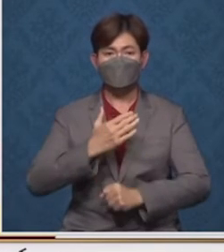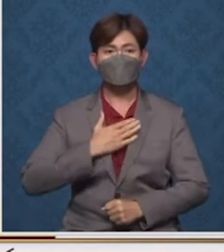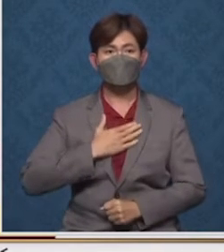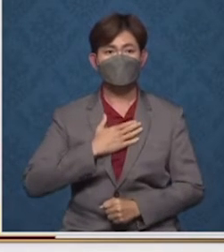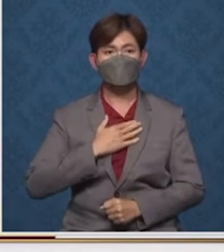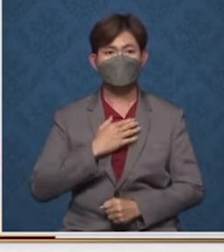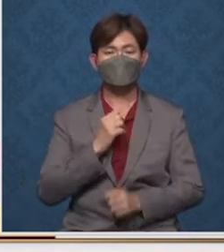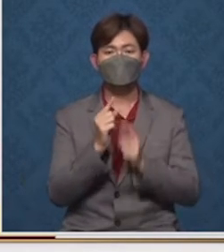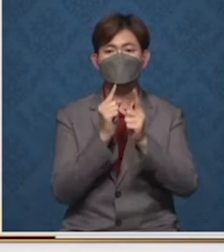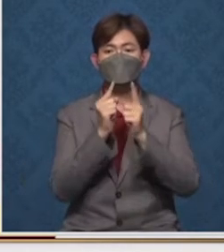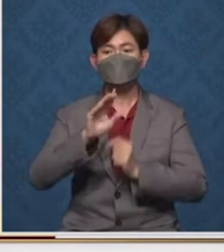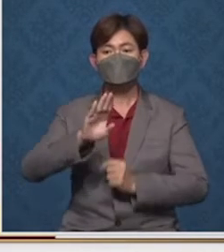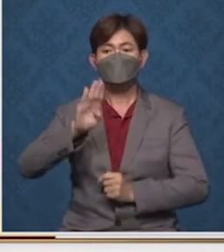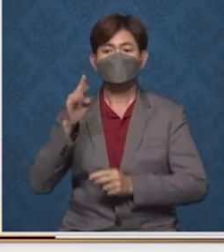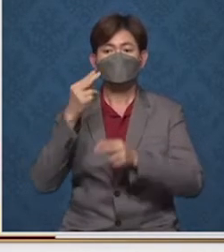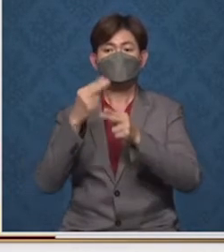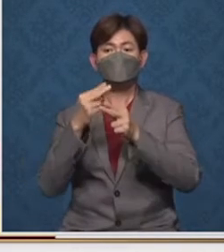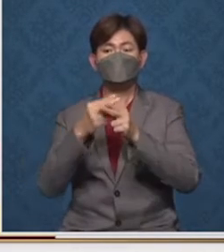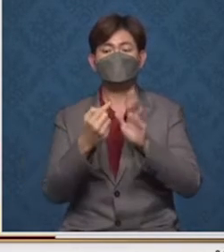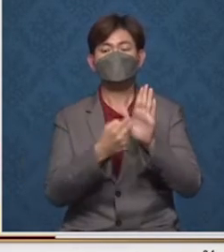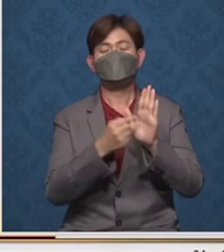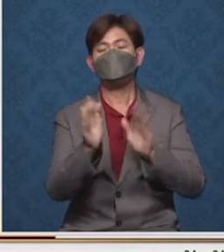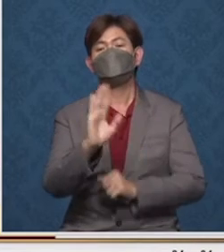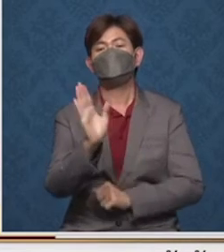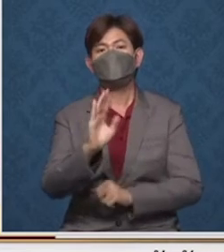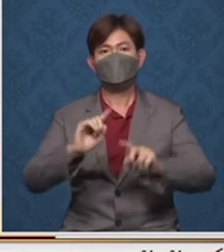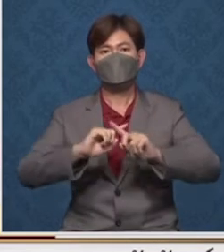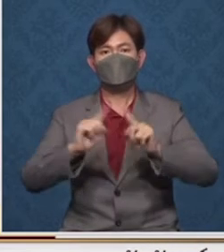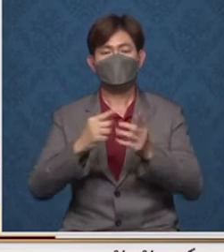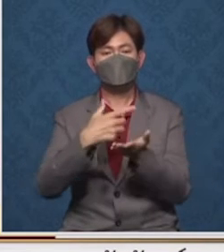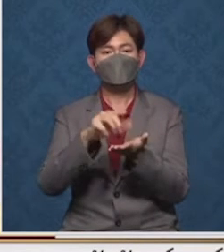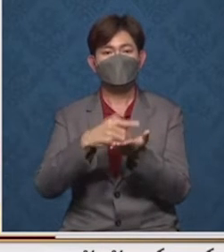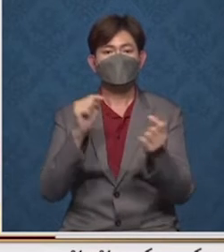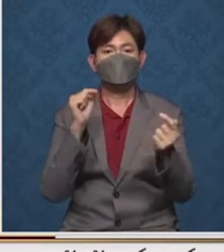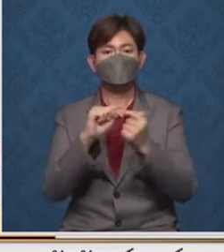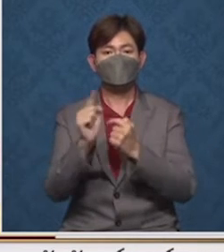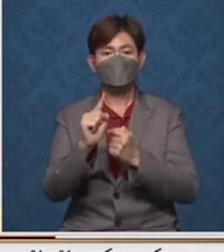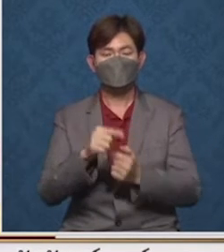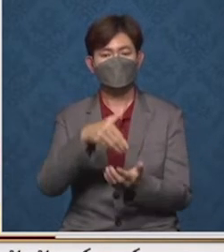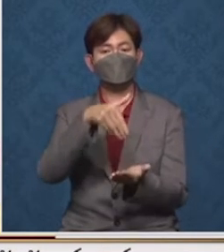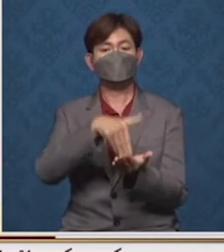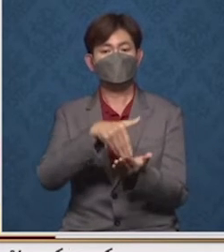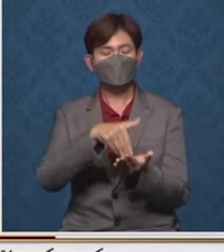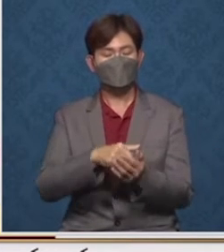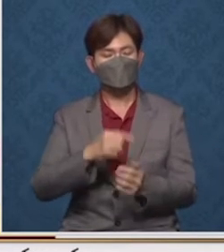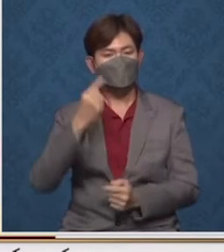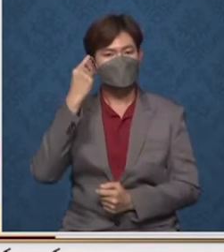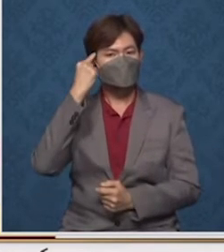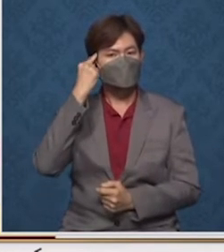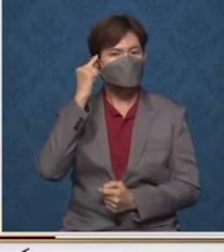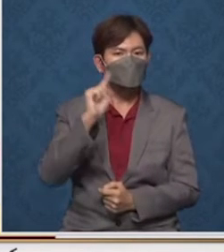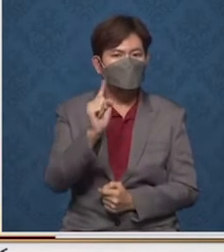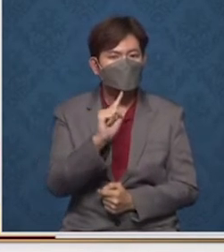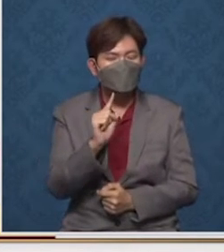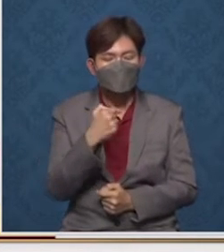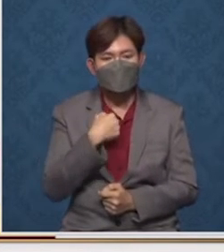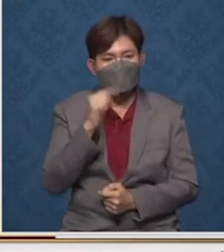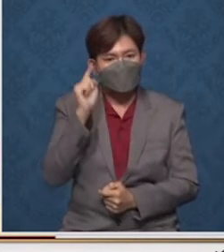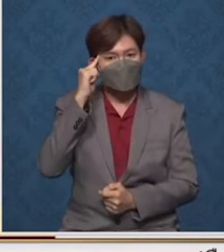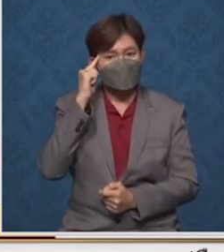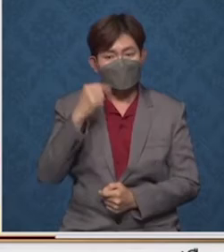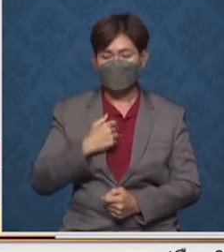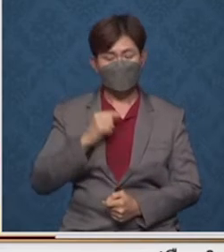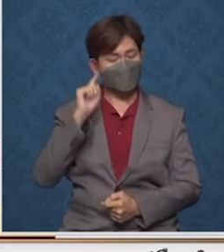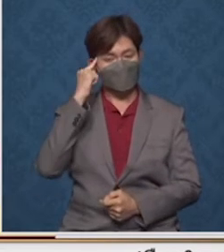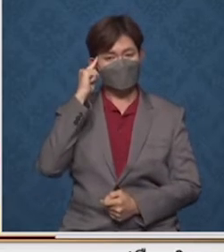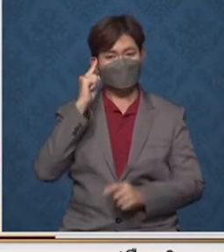ไม่ได้พูดถึงบริษัทใดบริษัทหนึ่งนะครับนี่ผมพูดถึงหลักการทั้งหมดเลยคุณจะมีเจตนาแอบแฝงอย่างไรเนี่ยผมไม่รู้ผม